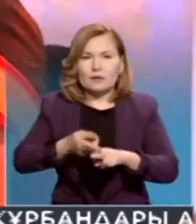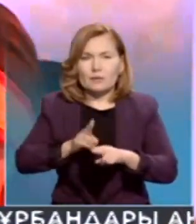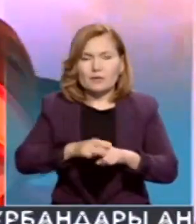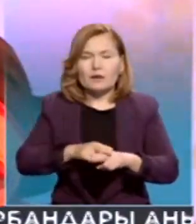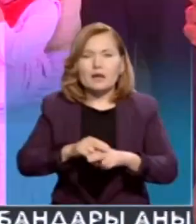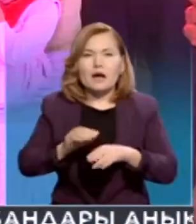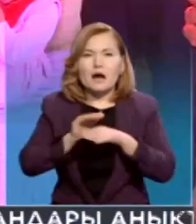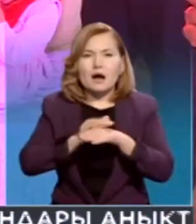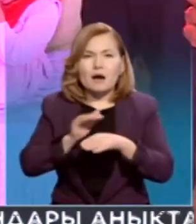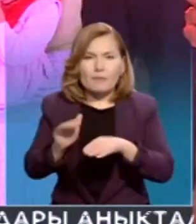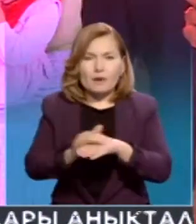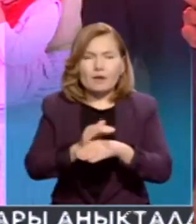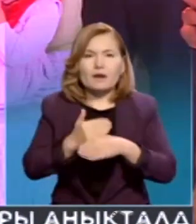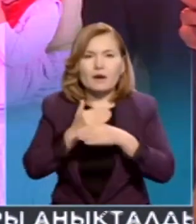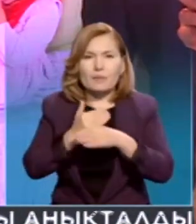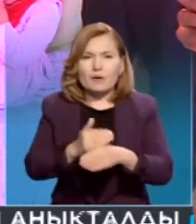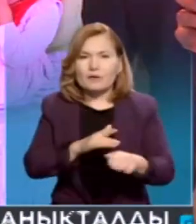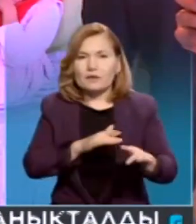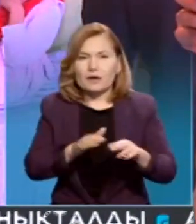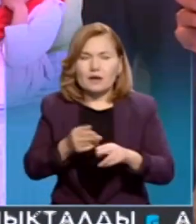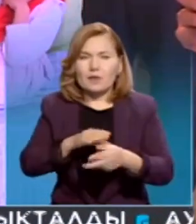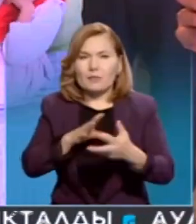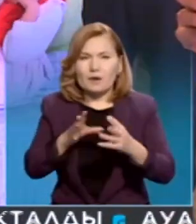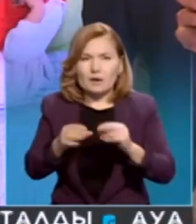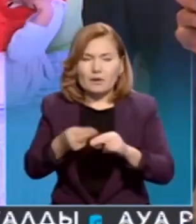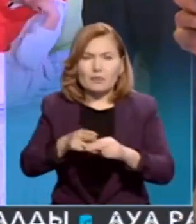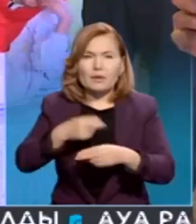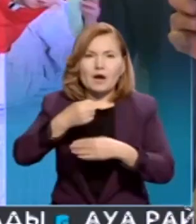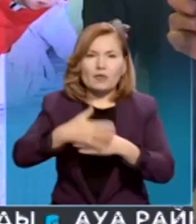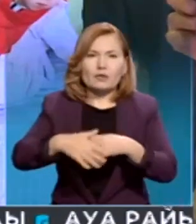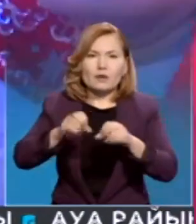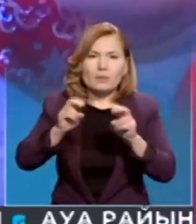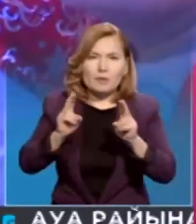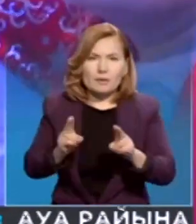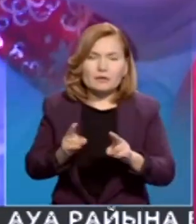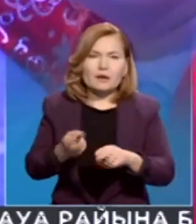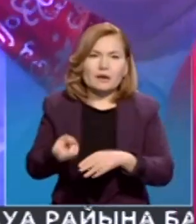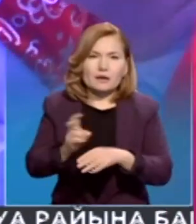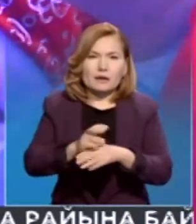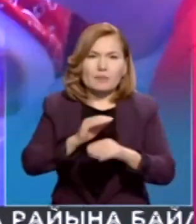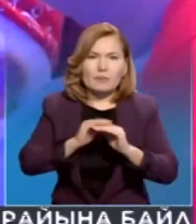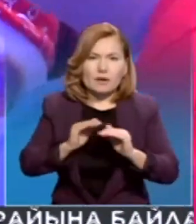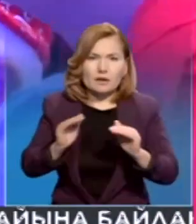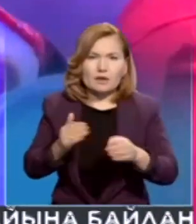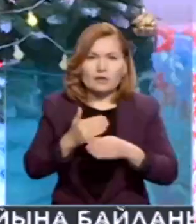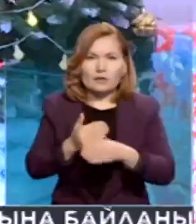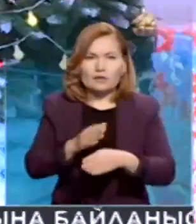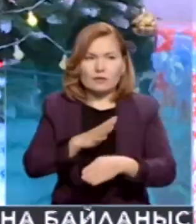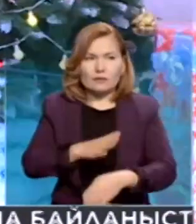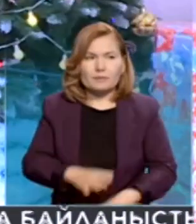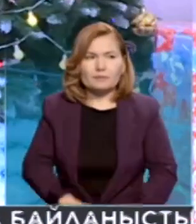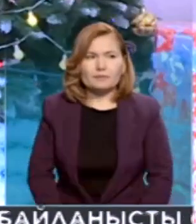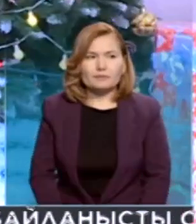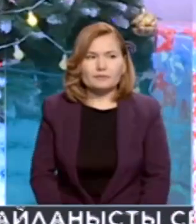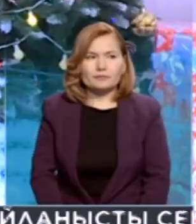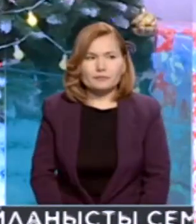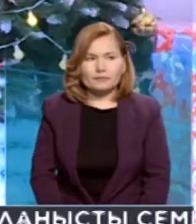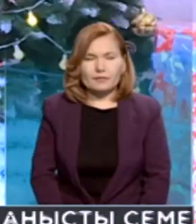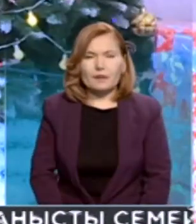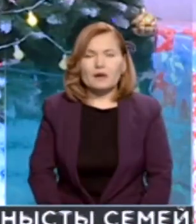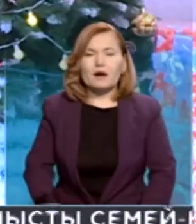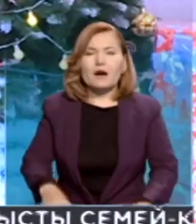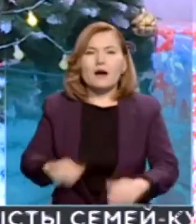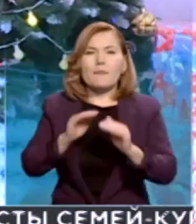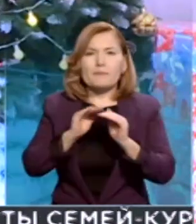шарасының мән-мағынасы зор, дейді әлеуметтік қызмет көрсету орталығының мамандары. олар негізі